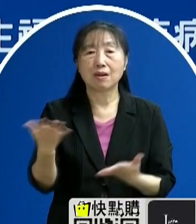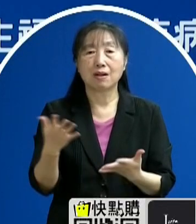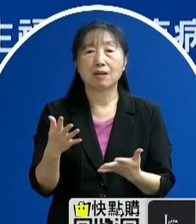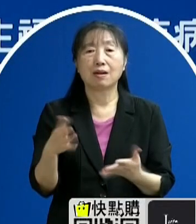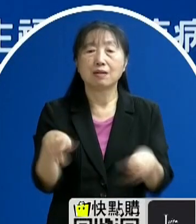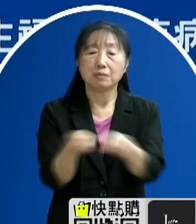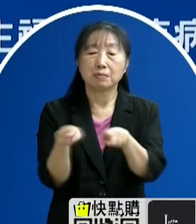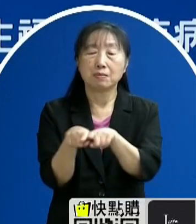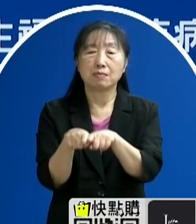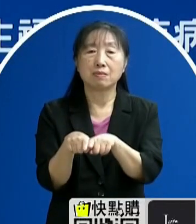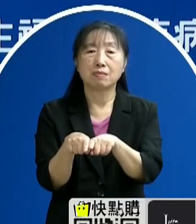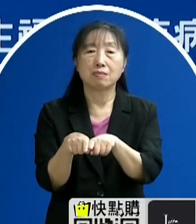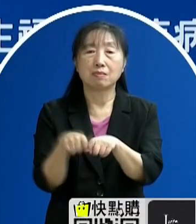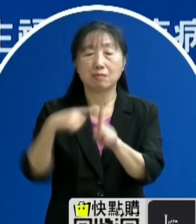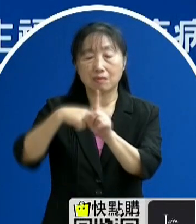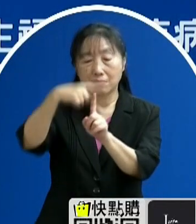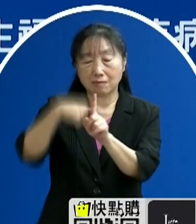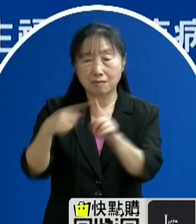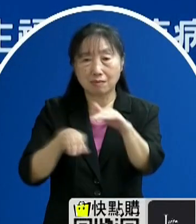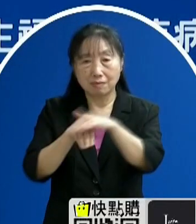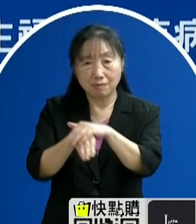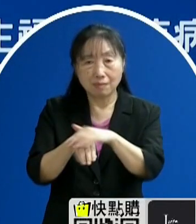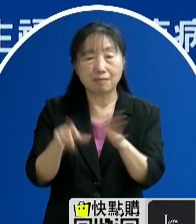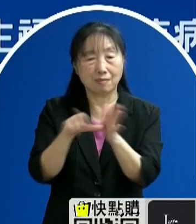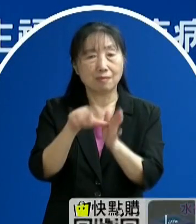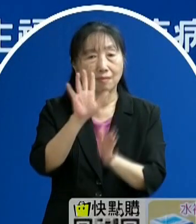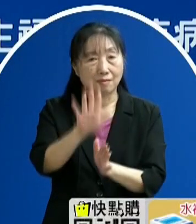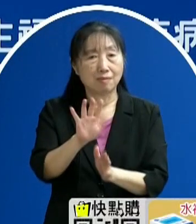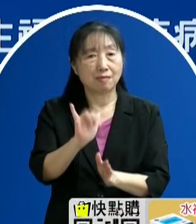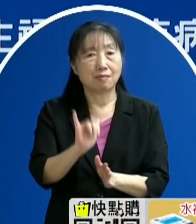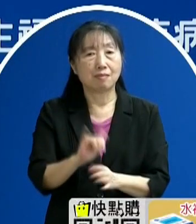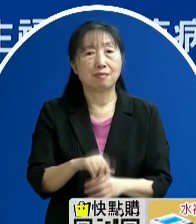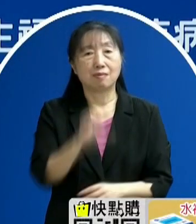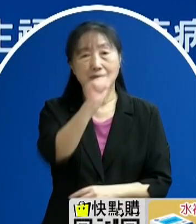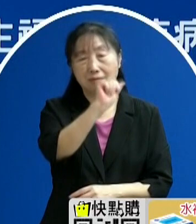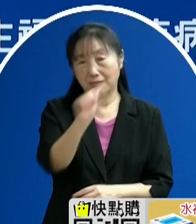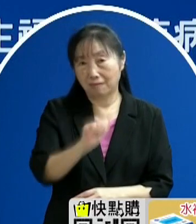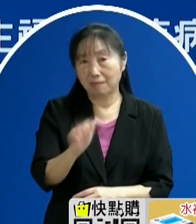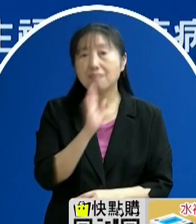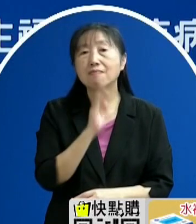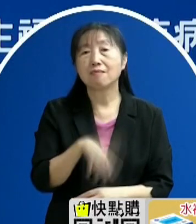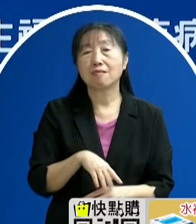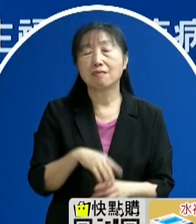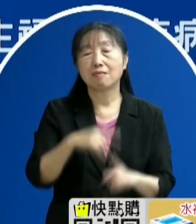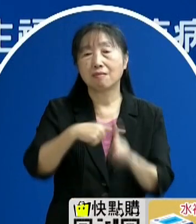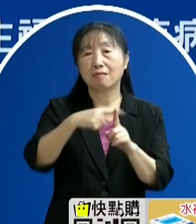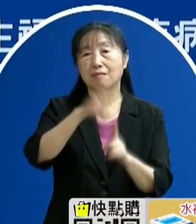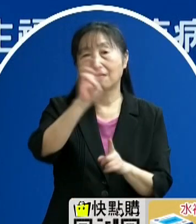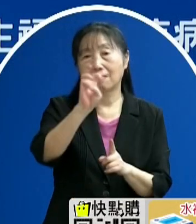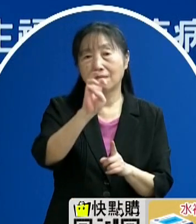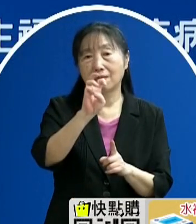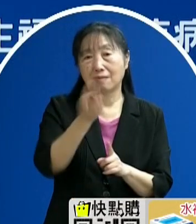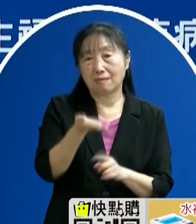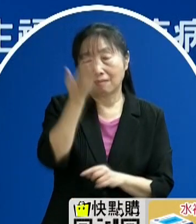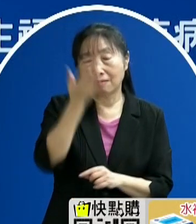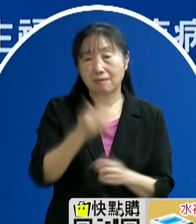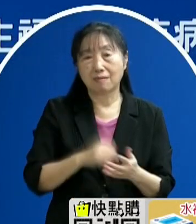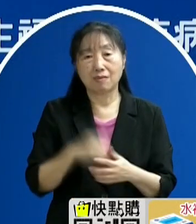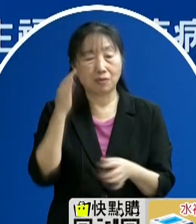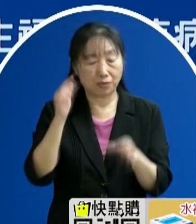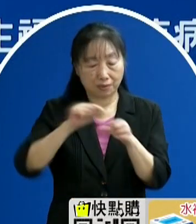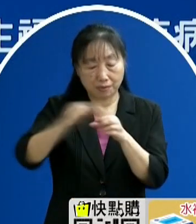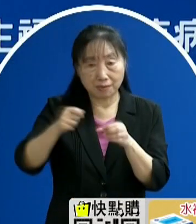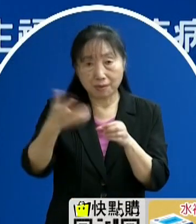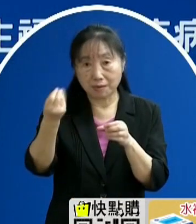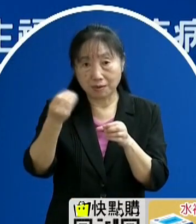下有它一定的保存的时间。在 AZ 它大于30度C 下已经开过瓶的，